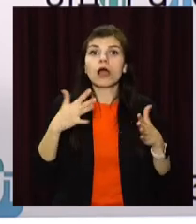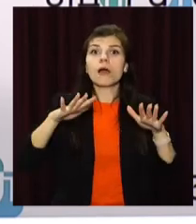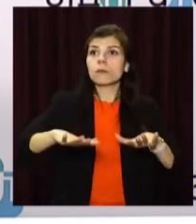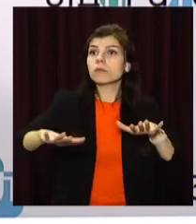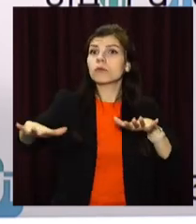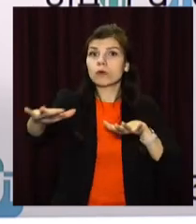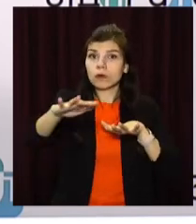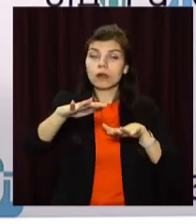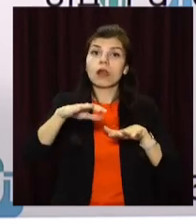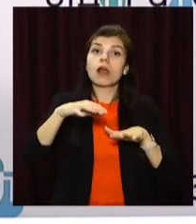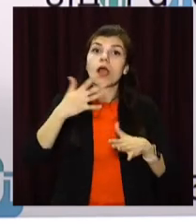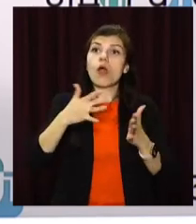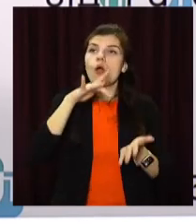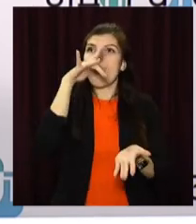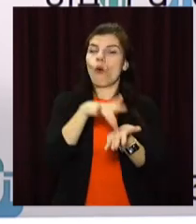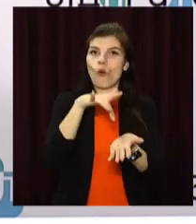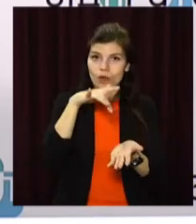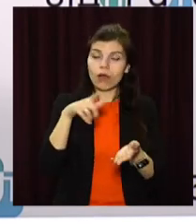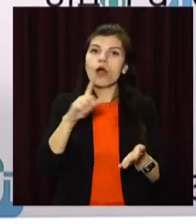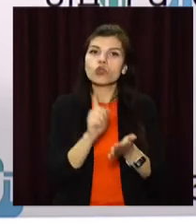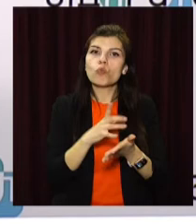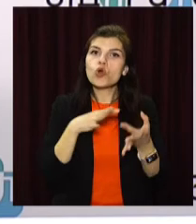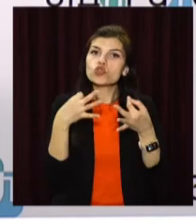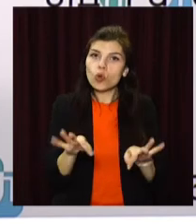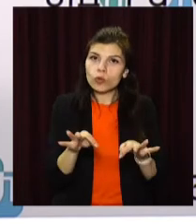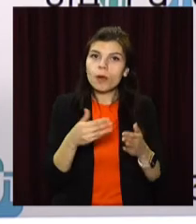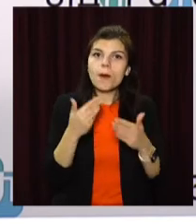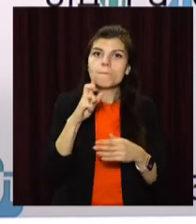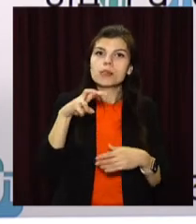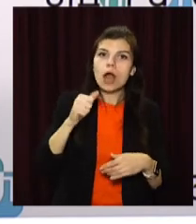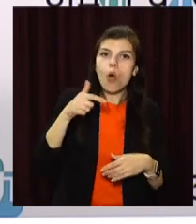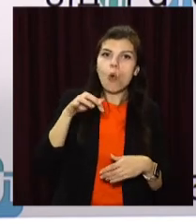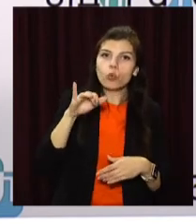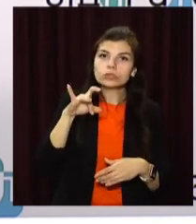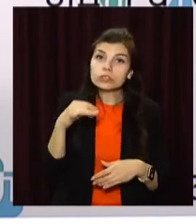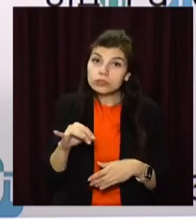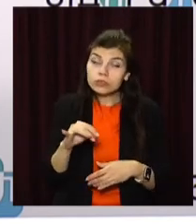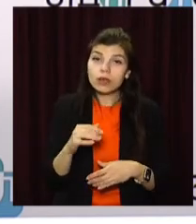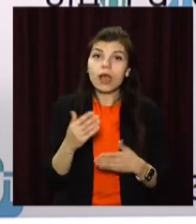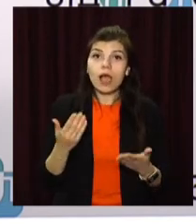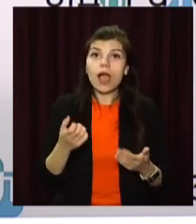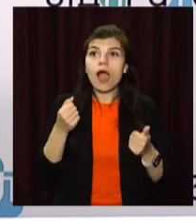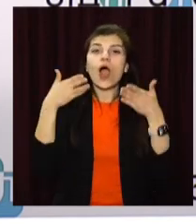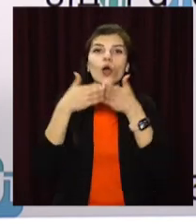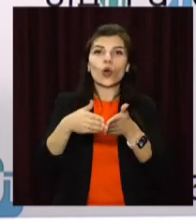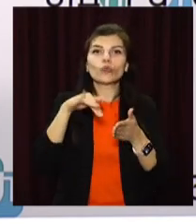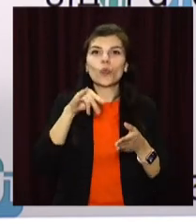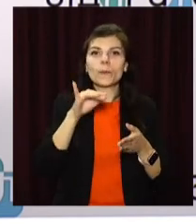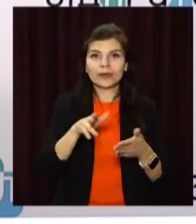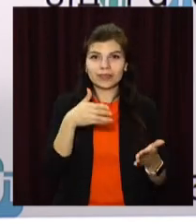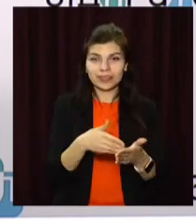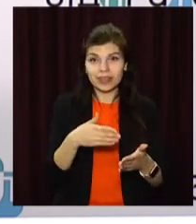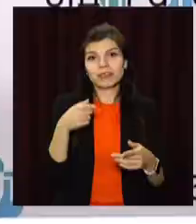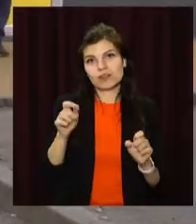території, потрібні дозволи від департаменту благоустрою. Тобто ми стаємо таким мостиком для автотранспортних підприємств заради цих